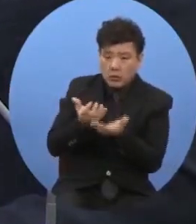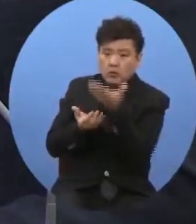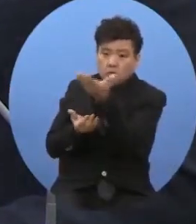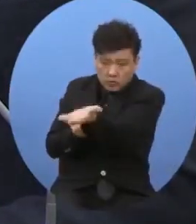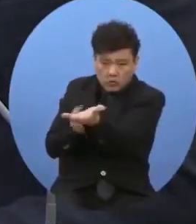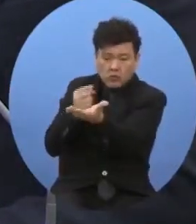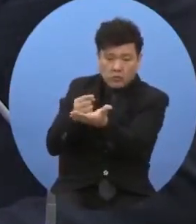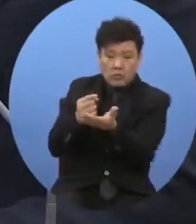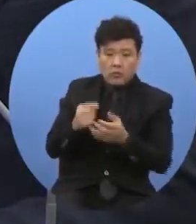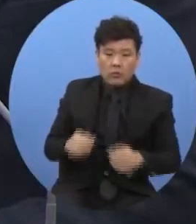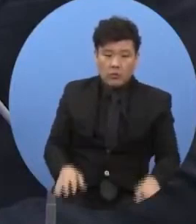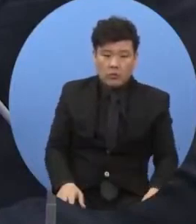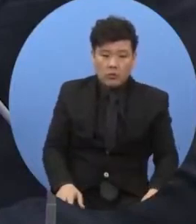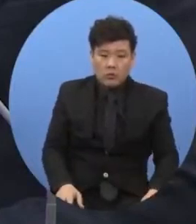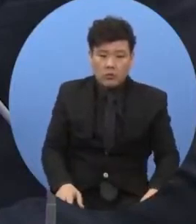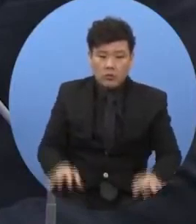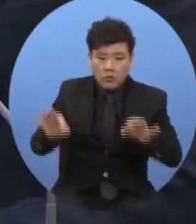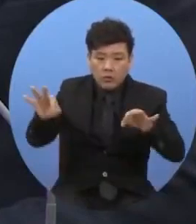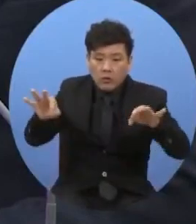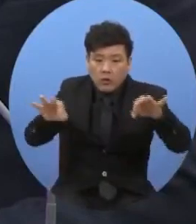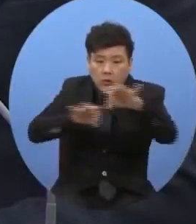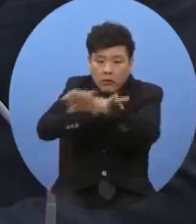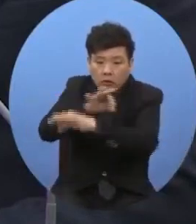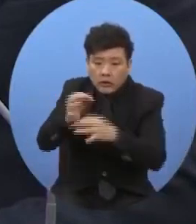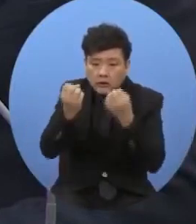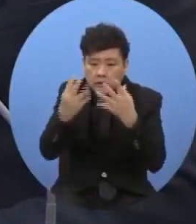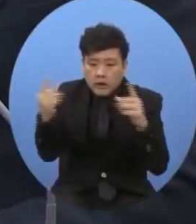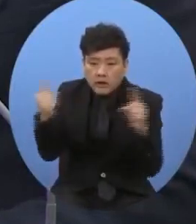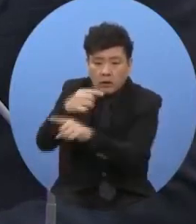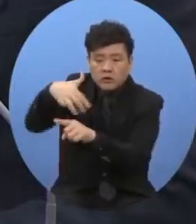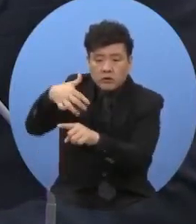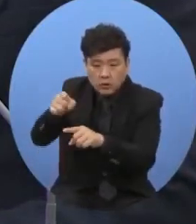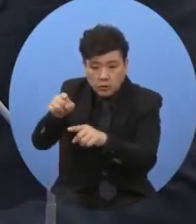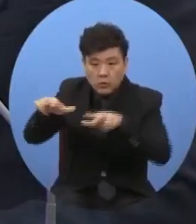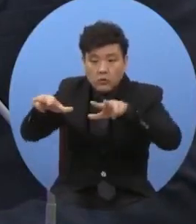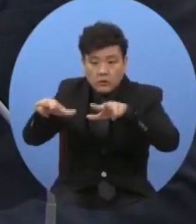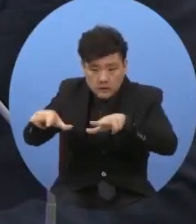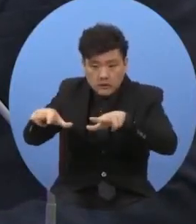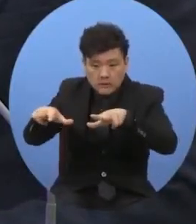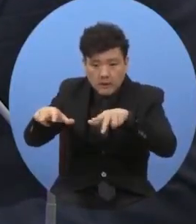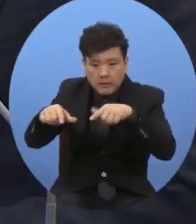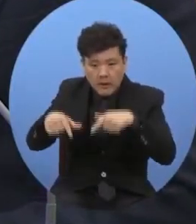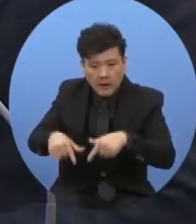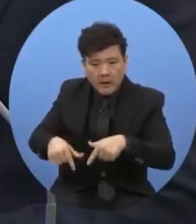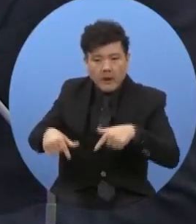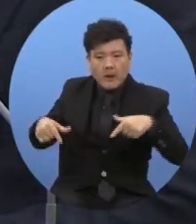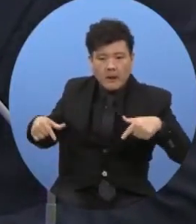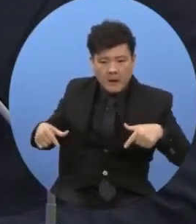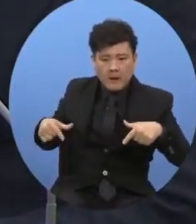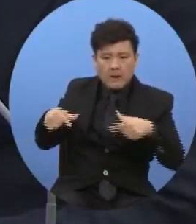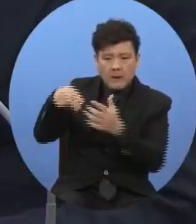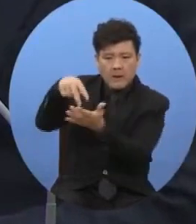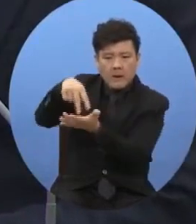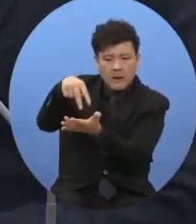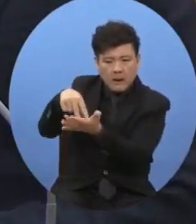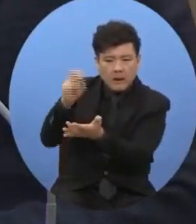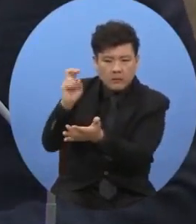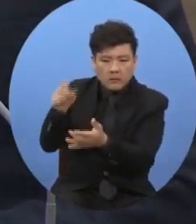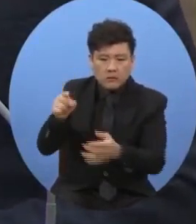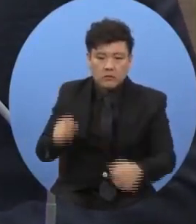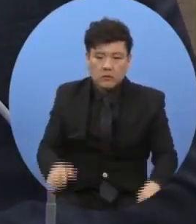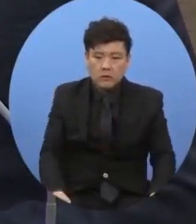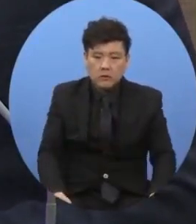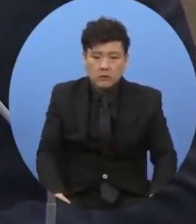많이 제출했는데 인사혁신처도 굉장히 전향적인 것 같습니다. 저는 긍정적 결과를 기대하고 네. 있습니다. 서희초 교사뿐만 아니라